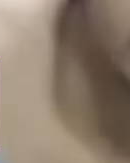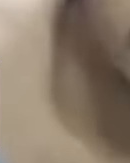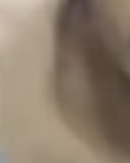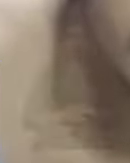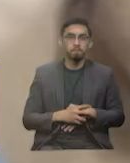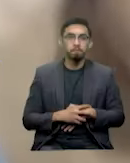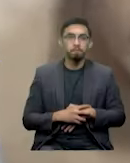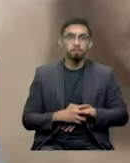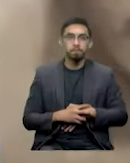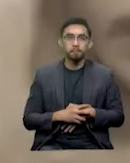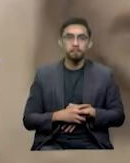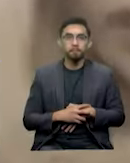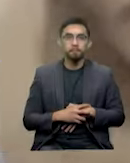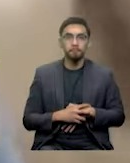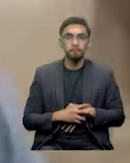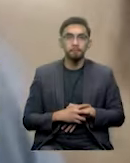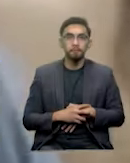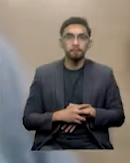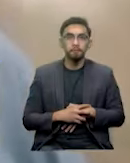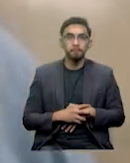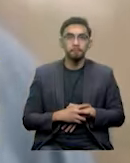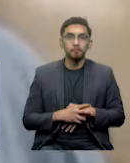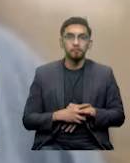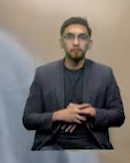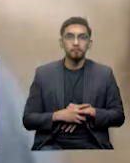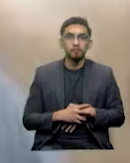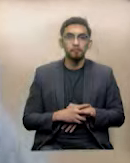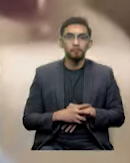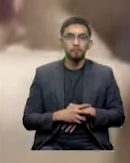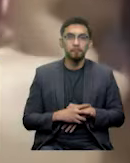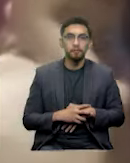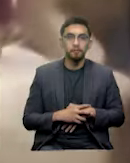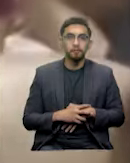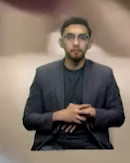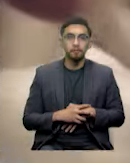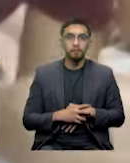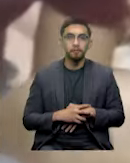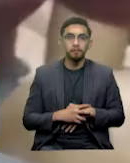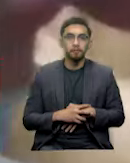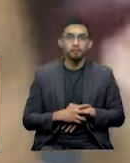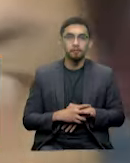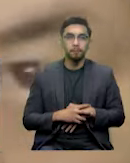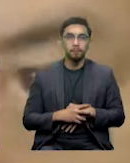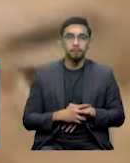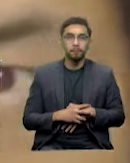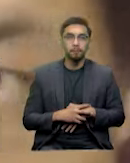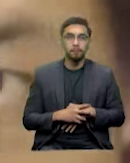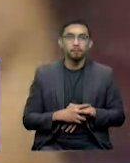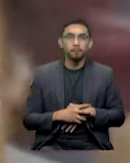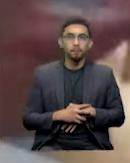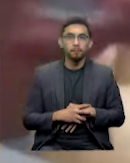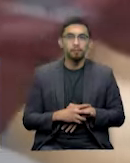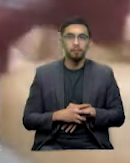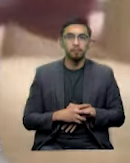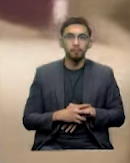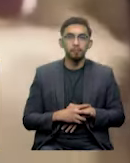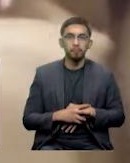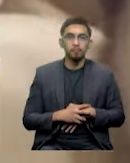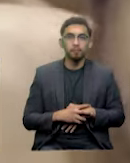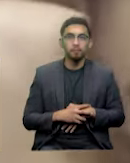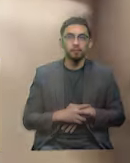Meminta pertolongan agar kami yang menjadi korban TPPO di Myanmar dan ada 2 teman kita yang